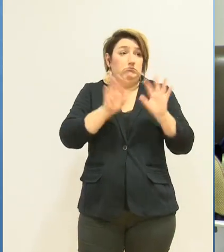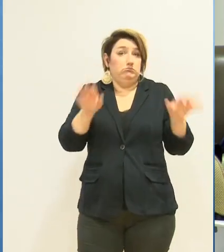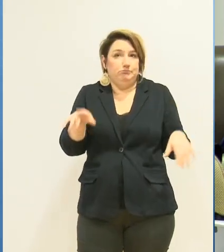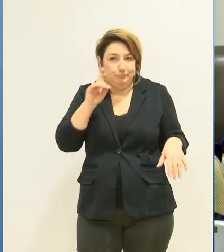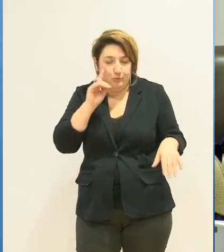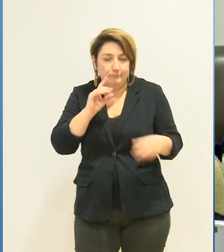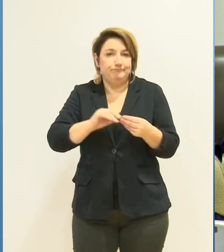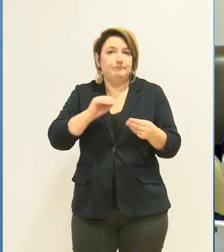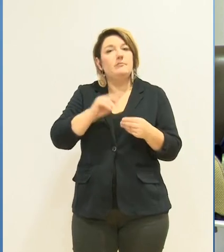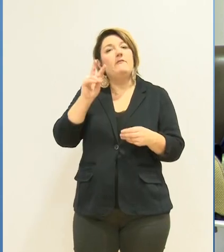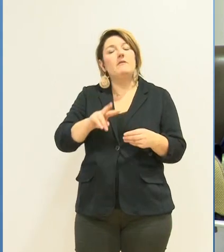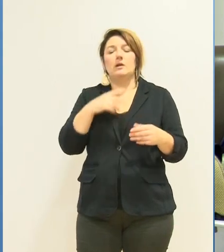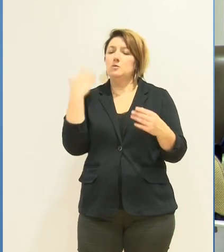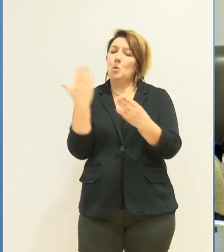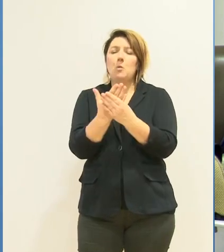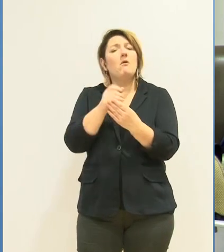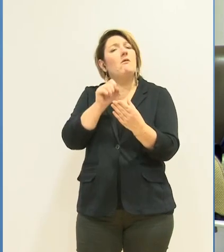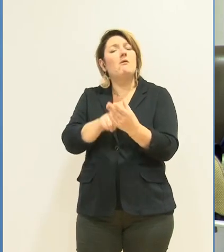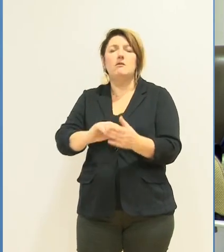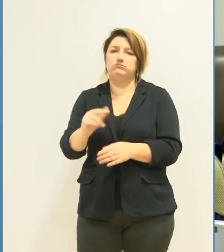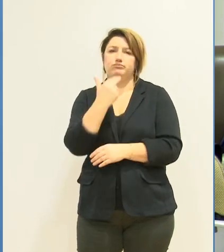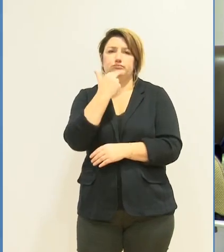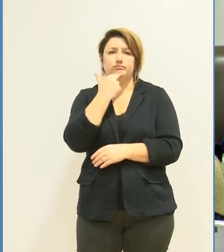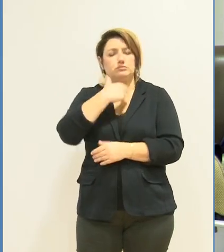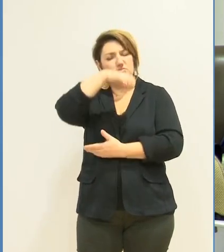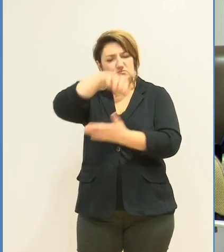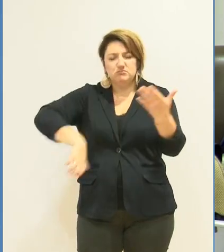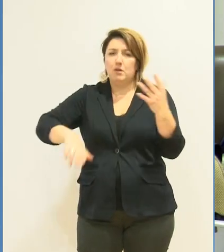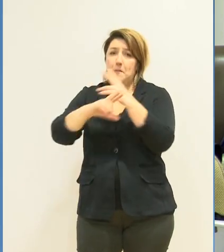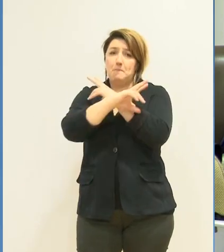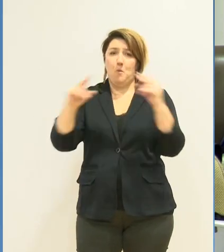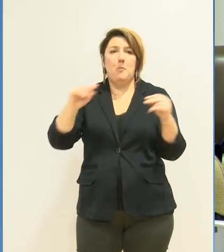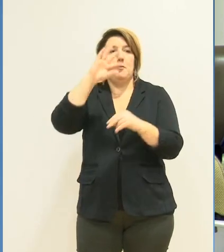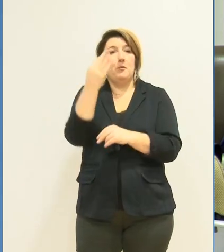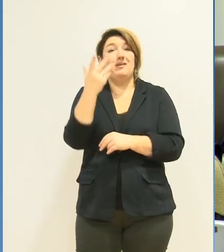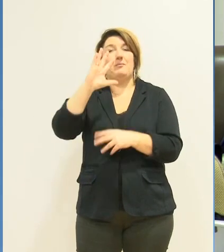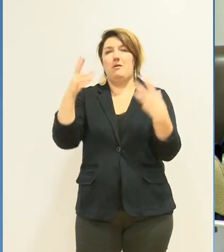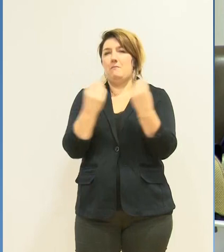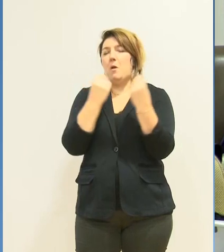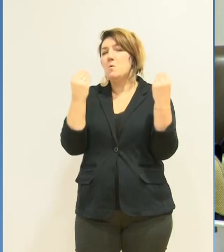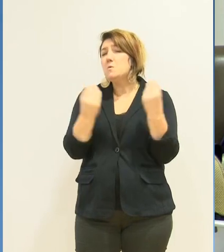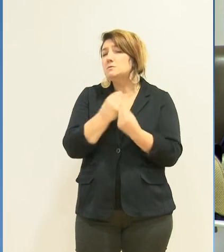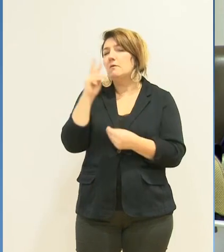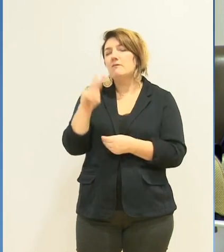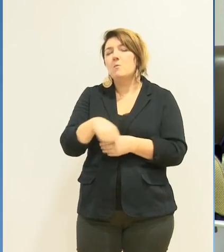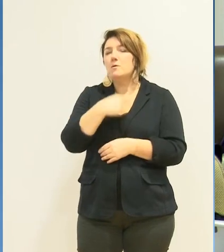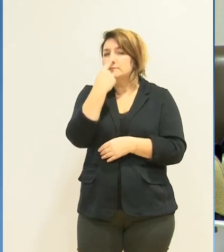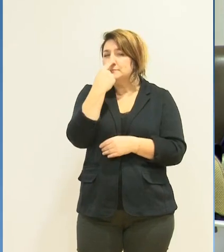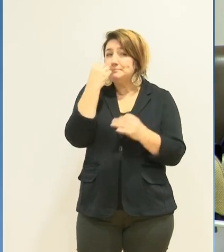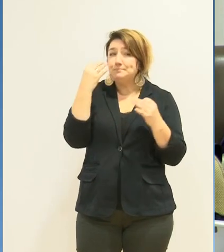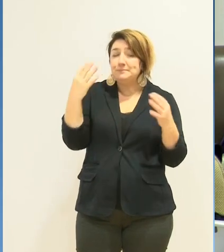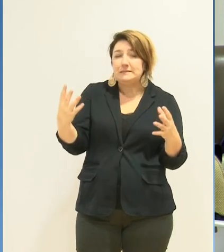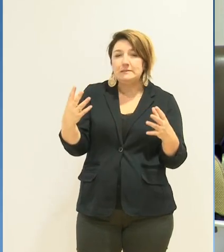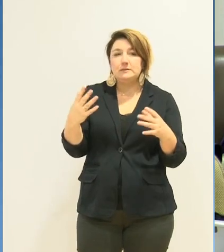dire que ce document est particulièrement bien fait malheureusement la mauvaise nouvelle c'est que j'ai un peu le sentiment que vous reveniez